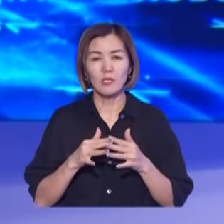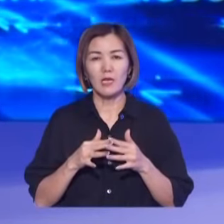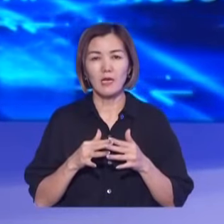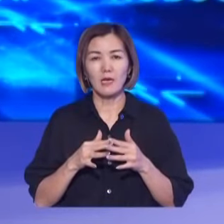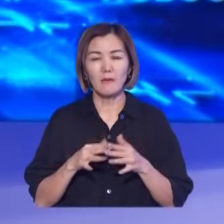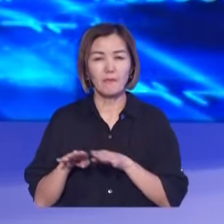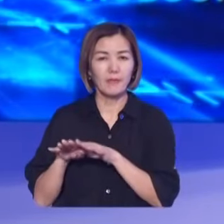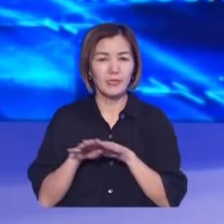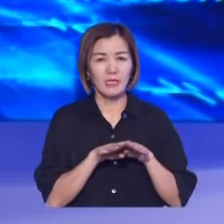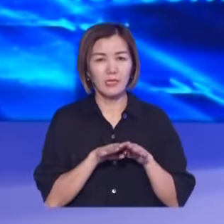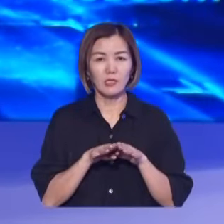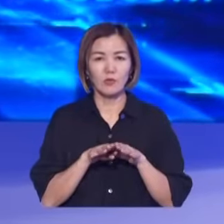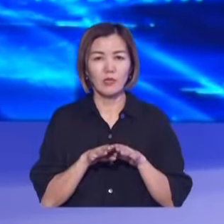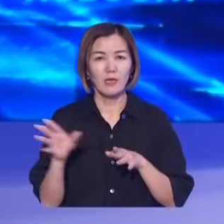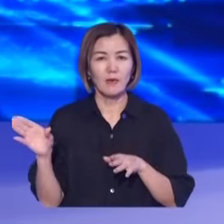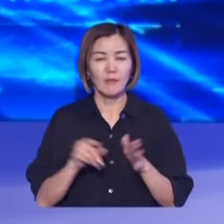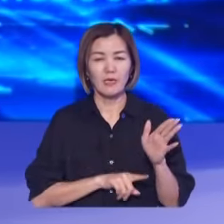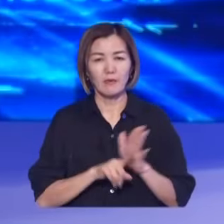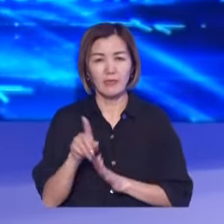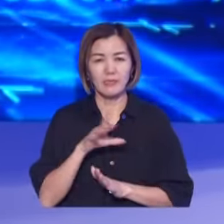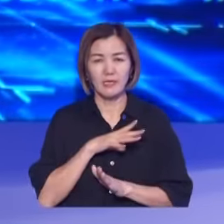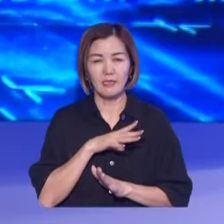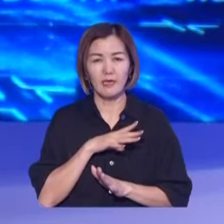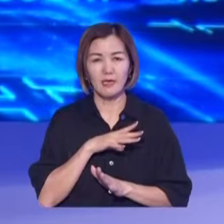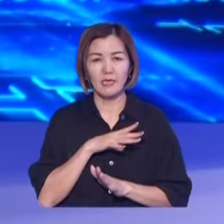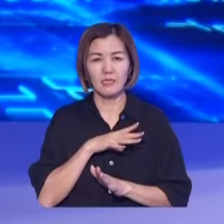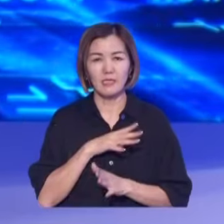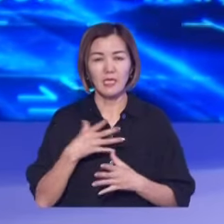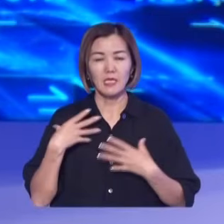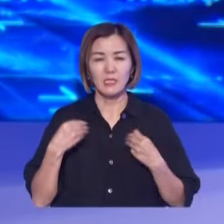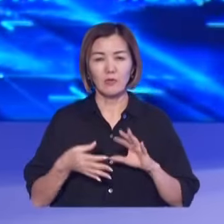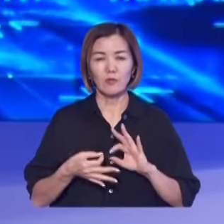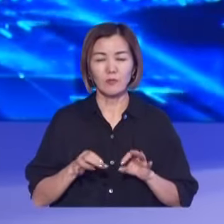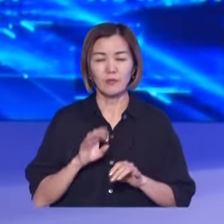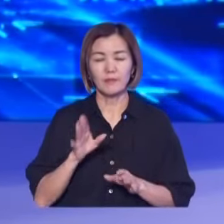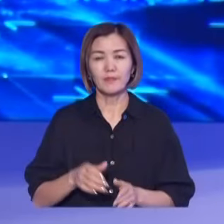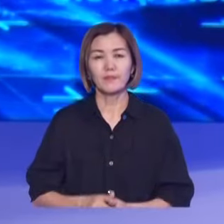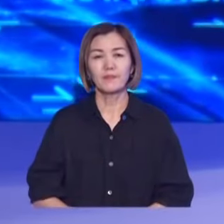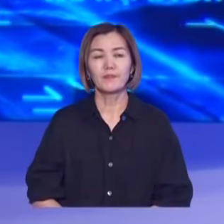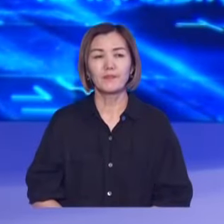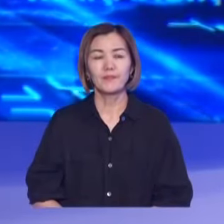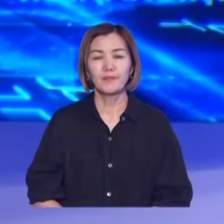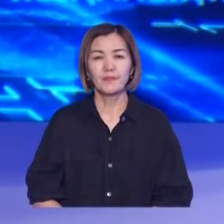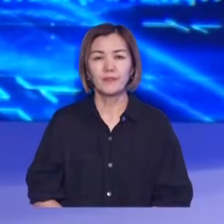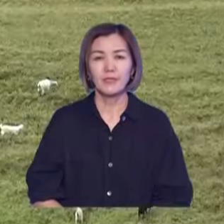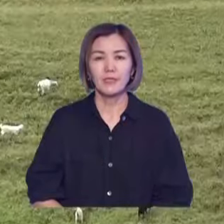басын бірдейлендіруге сала мамандары білек сыбана кіріскен. Мал мен жанның саулығын әріптесіміз Нұржан Қасаболатов біліп